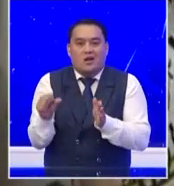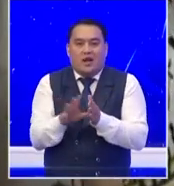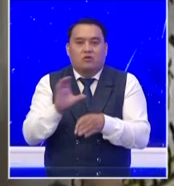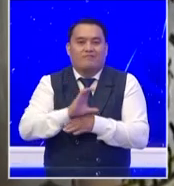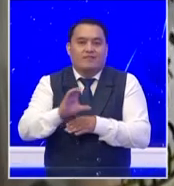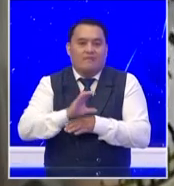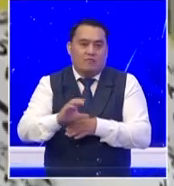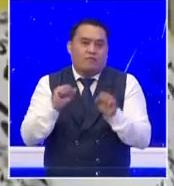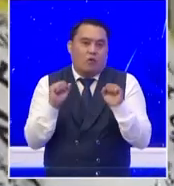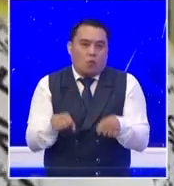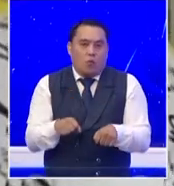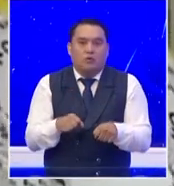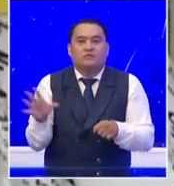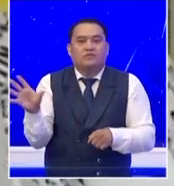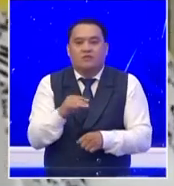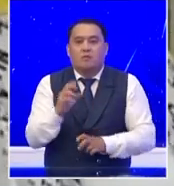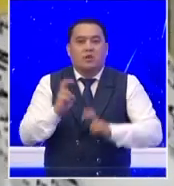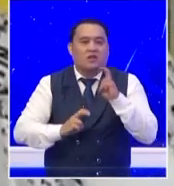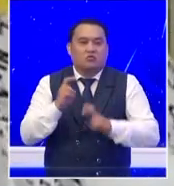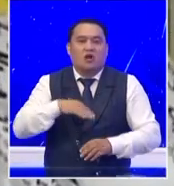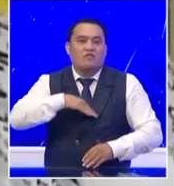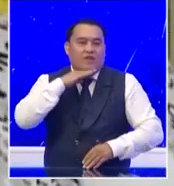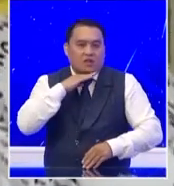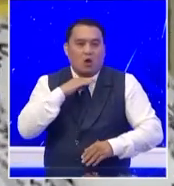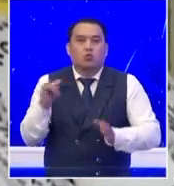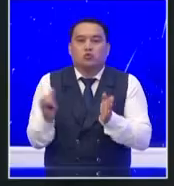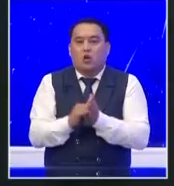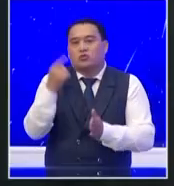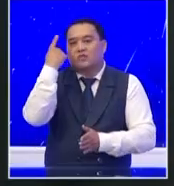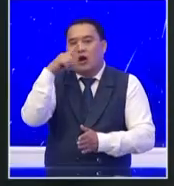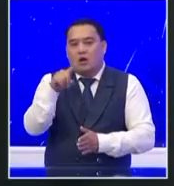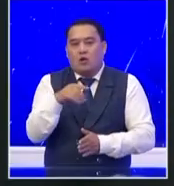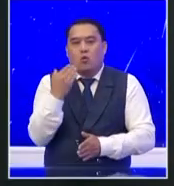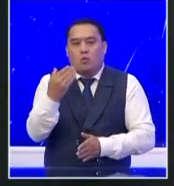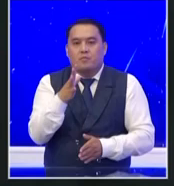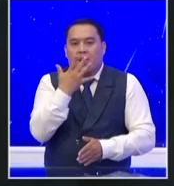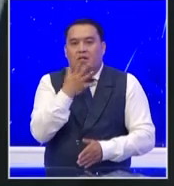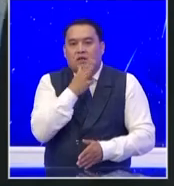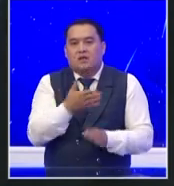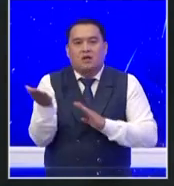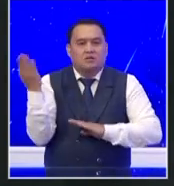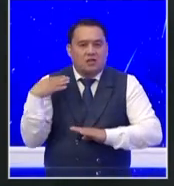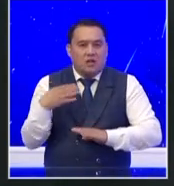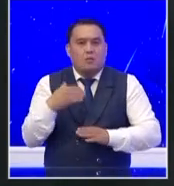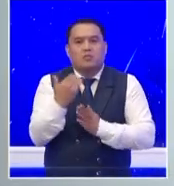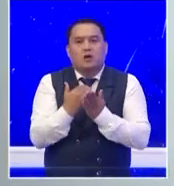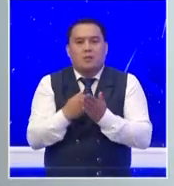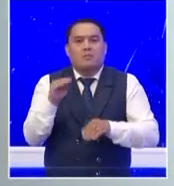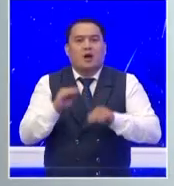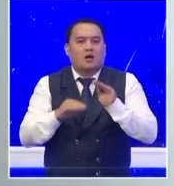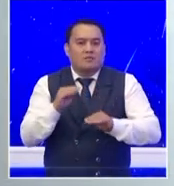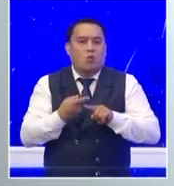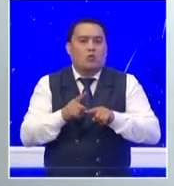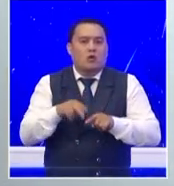электроэнергию, достаточную для целого производства. Идея собрать установку зародилась у Марата Палмахова 5 лет назад. Программист